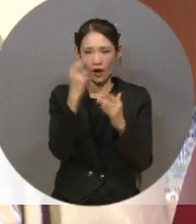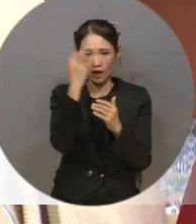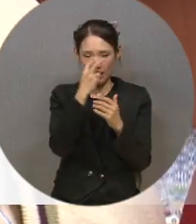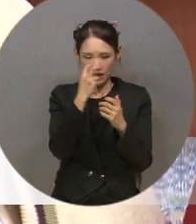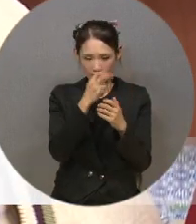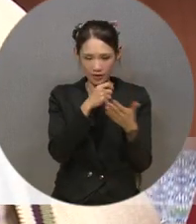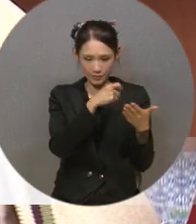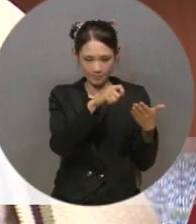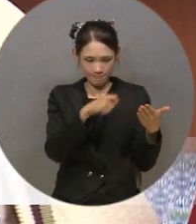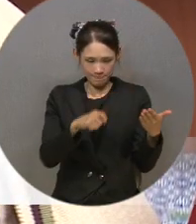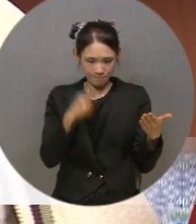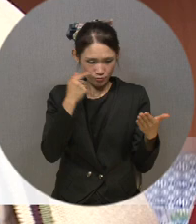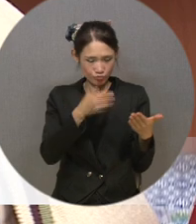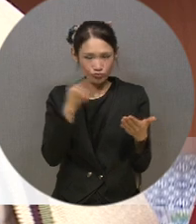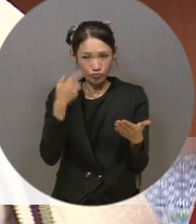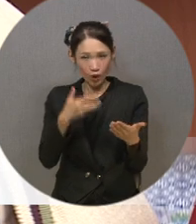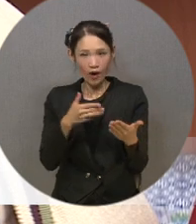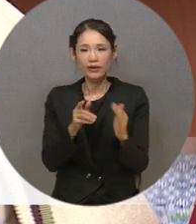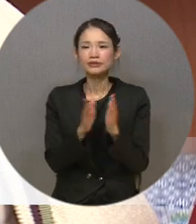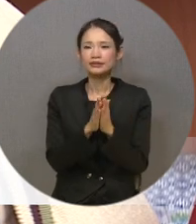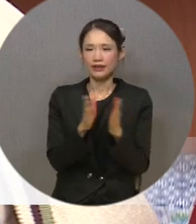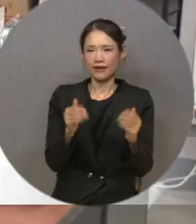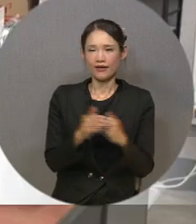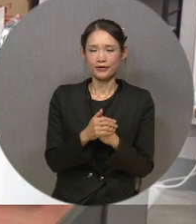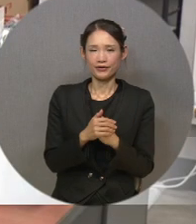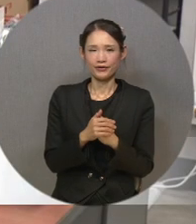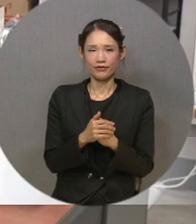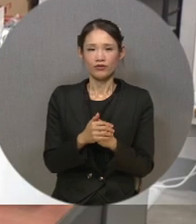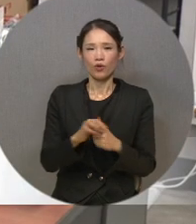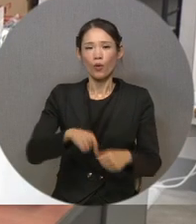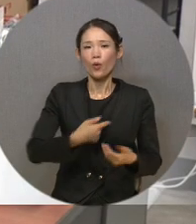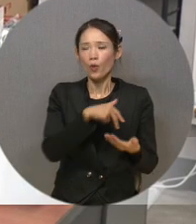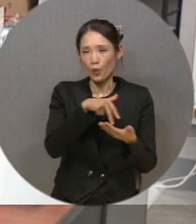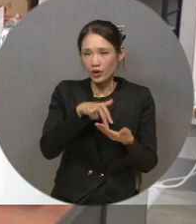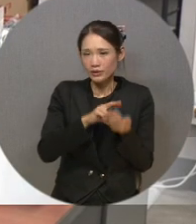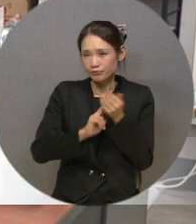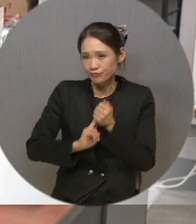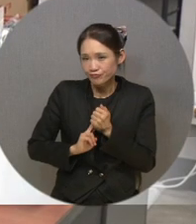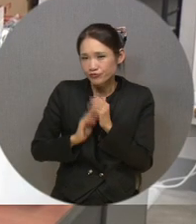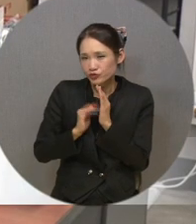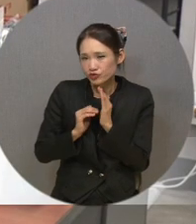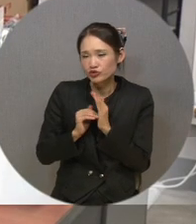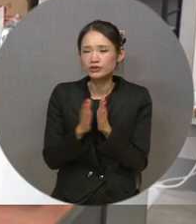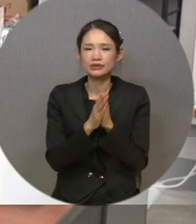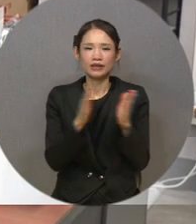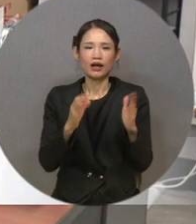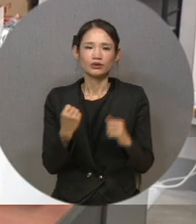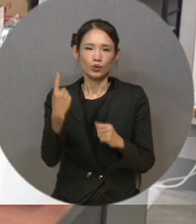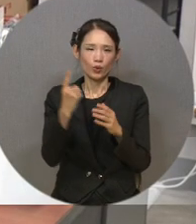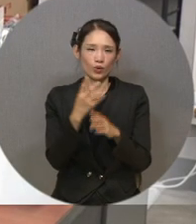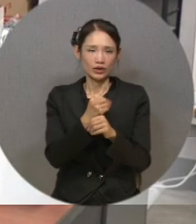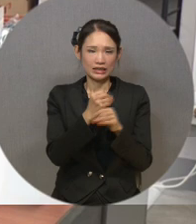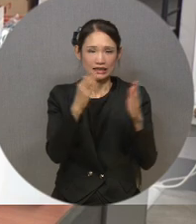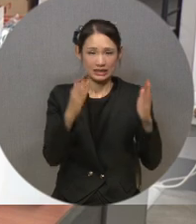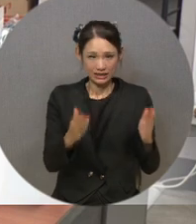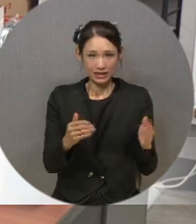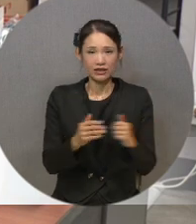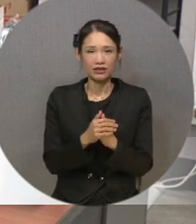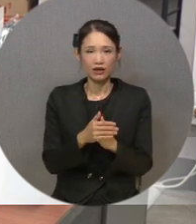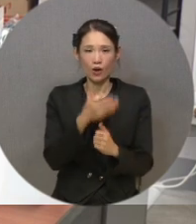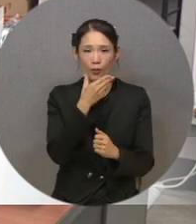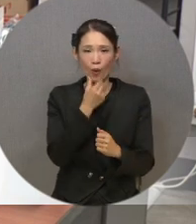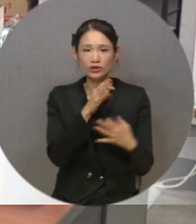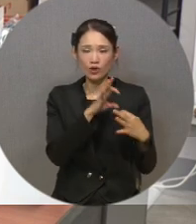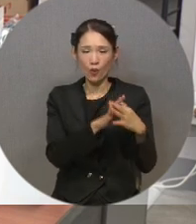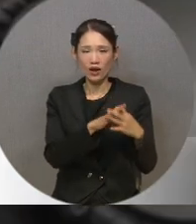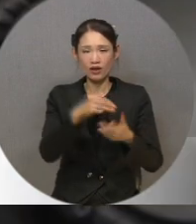진행합니다. 복지부는 실태 조사를 통해 고립 혹은 은둔을 시작한 시기와 계기, 기간을 비롯해 복지 욕구